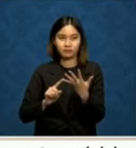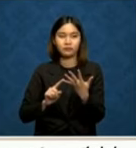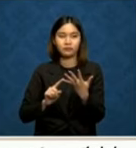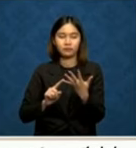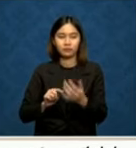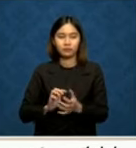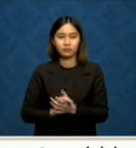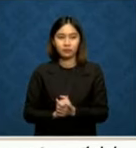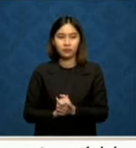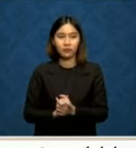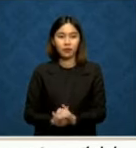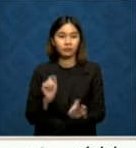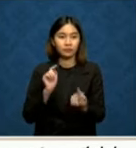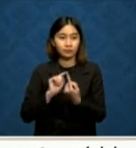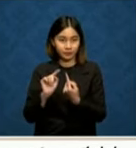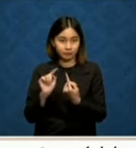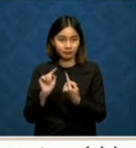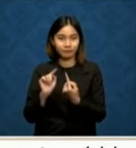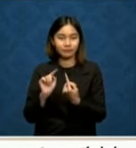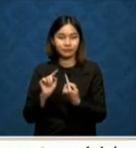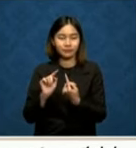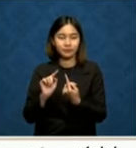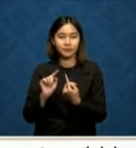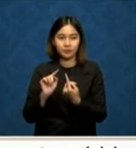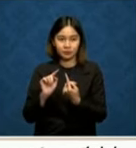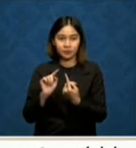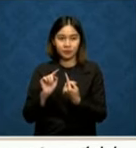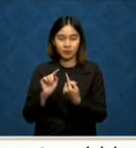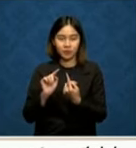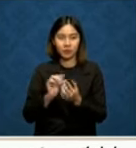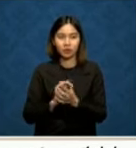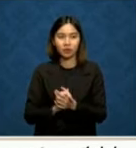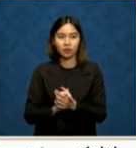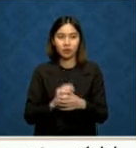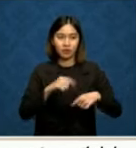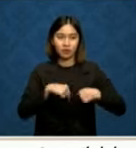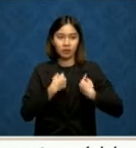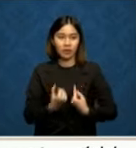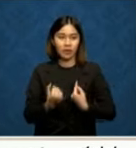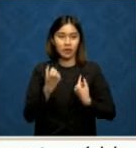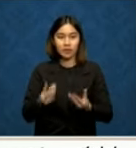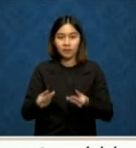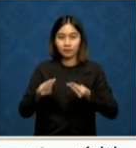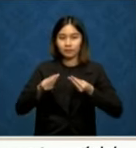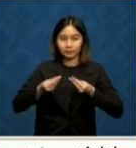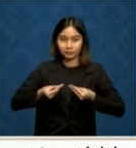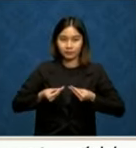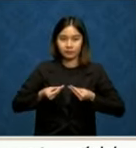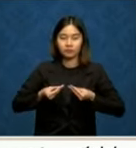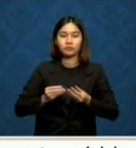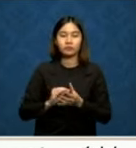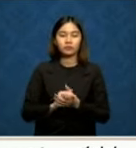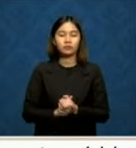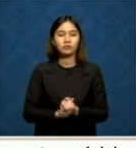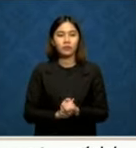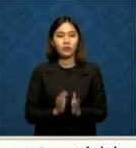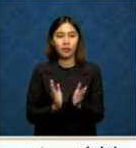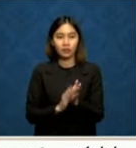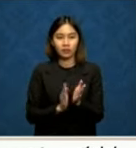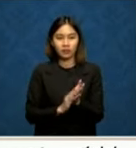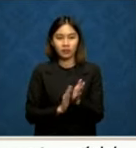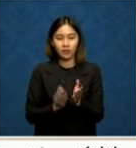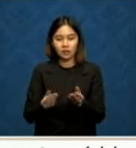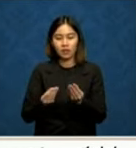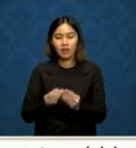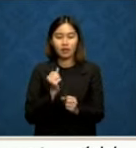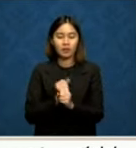ตนยางที่กราุนาอย่น้อยก็ให้กําลังใจกับสภาารกอนผู้หอโพกและชื่นชมก